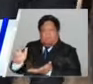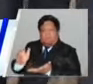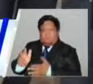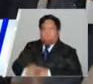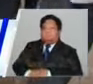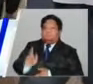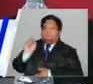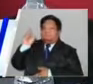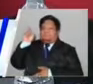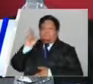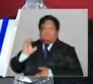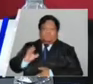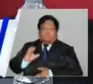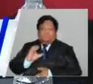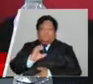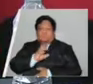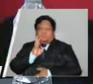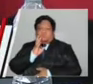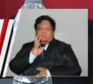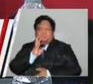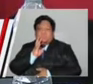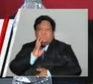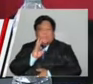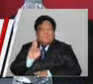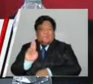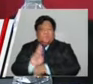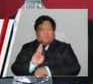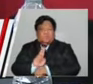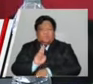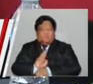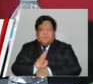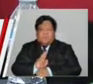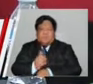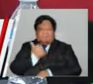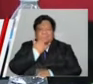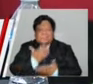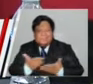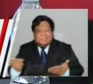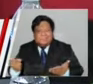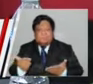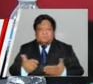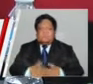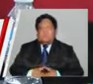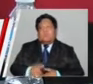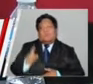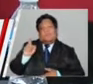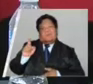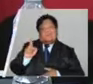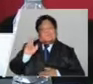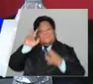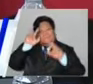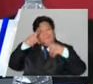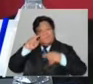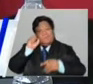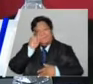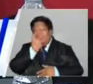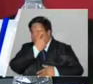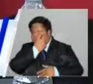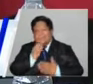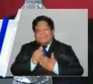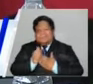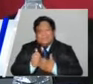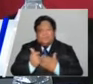sa maling paraan. Nanguna rin si Vice President Duterte sa pag-cover up ng kanyang paglustay sa